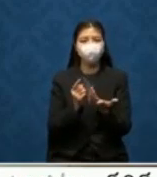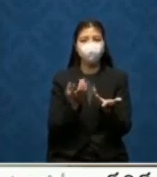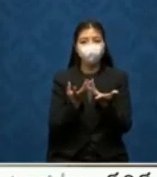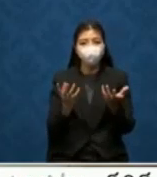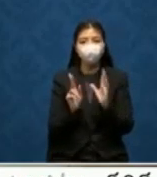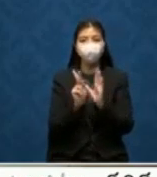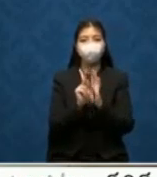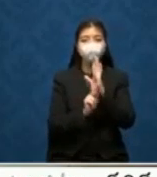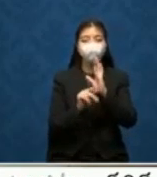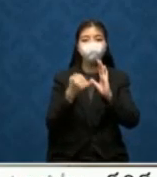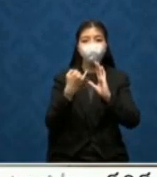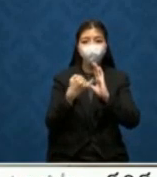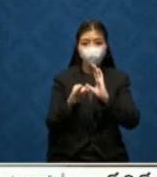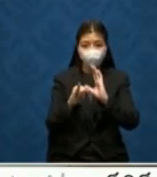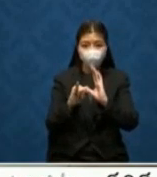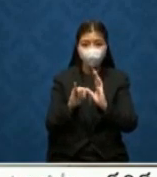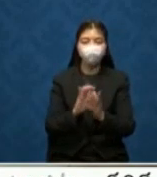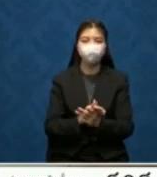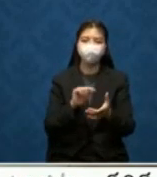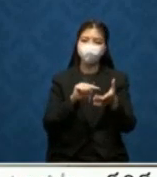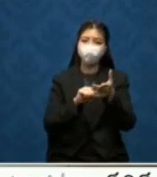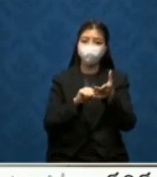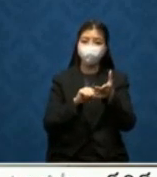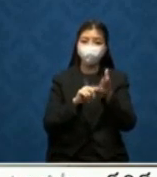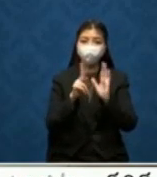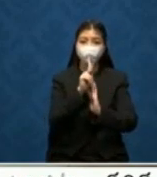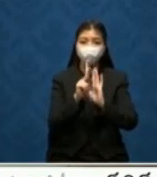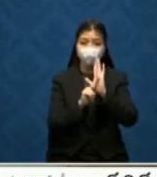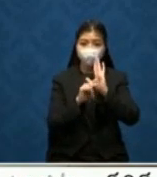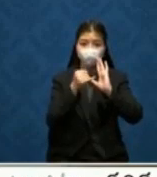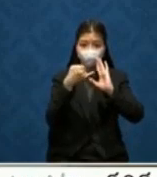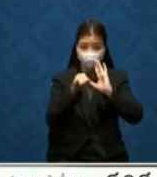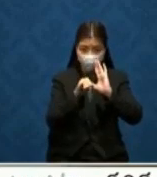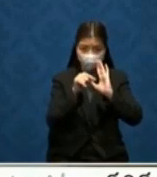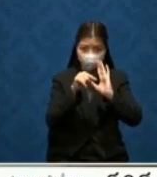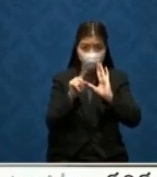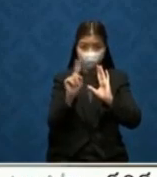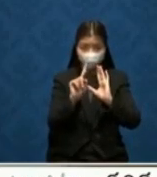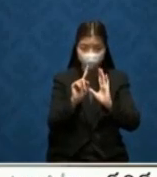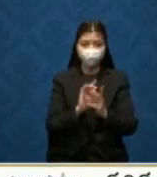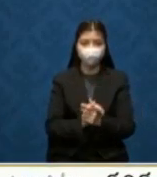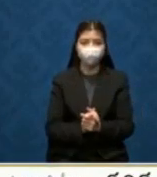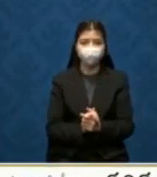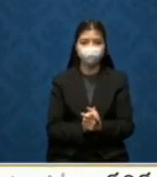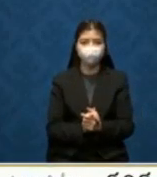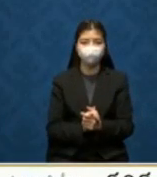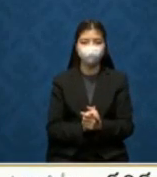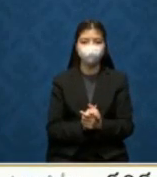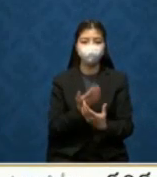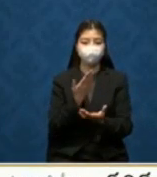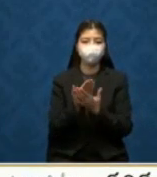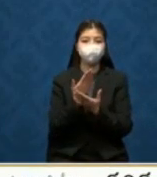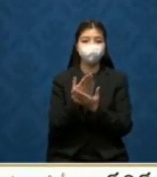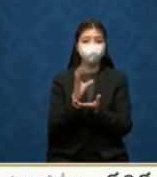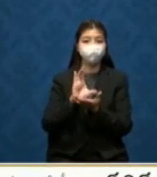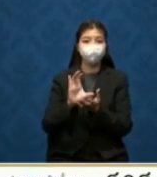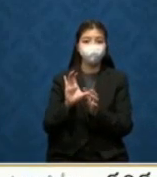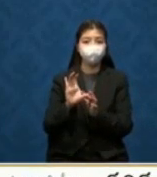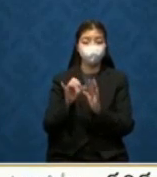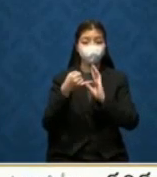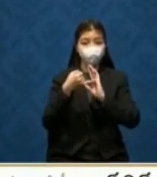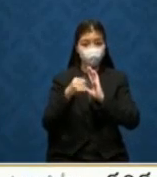ผิดกฎหมายทำไมผมพูดคำว่าผิดกฎหมายเพราะใช้คำว่าเอื้อครับวันนี้ทุนสีเทามาจากไหน